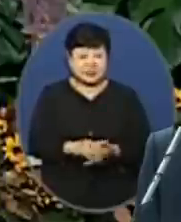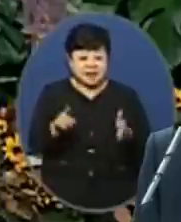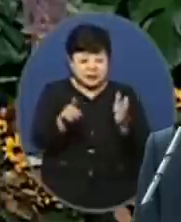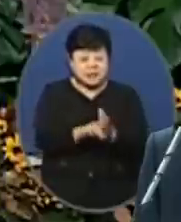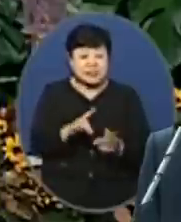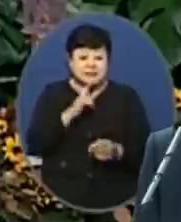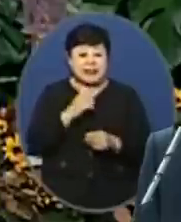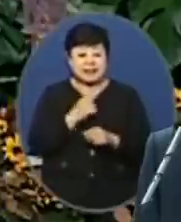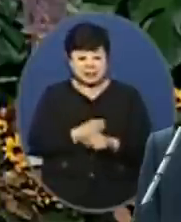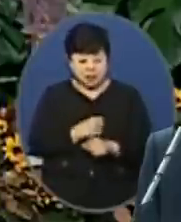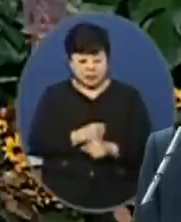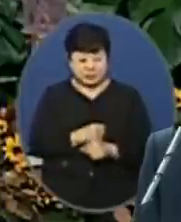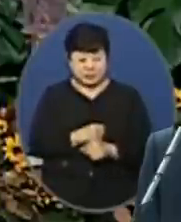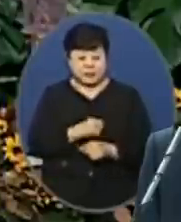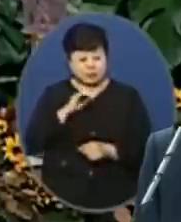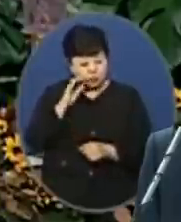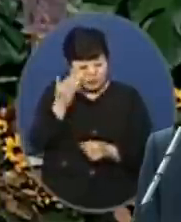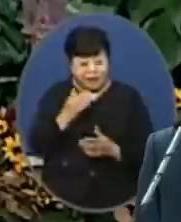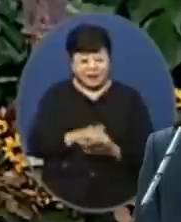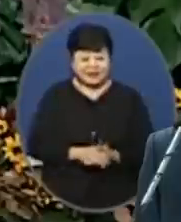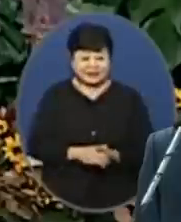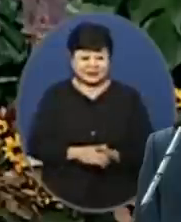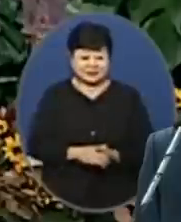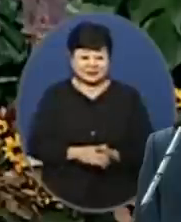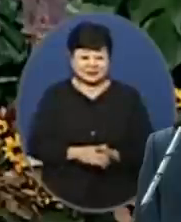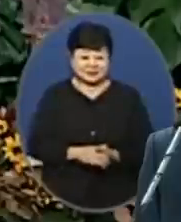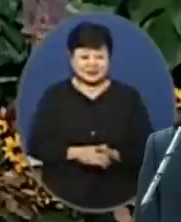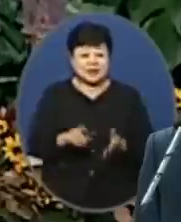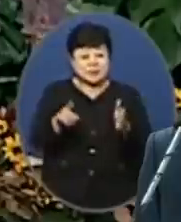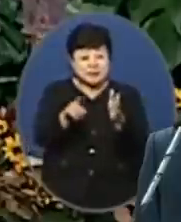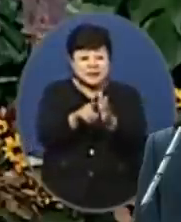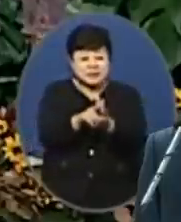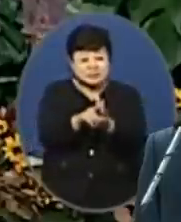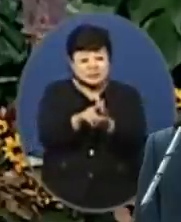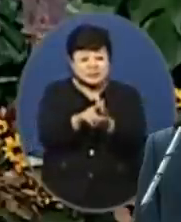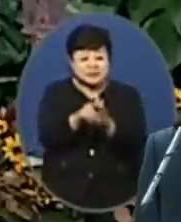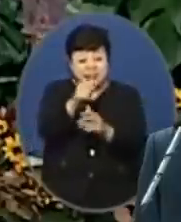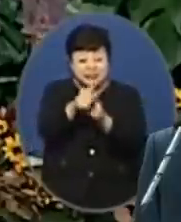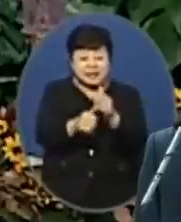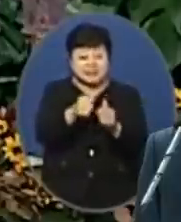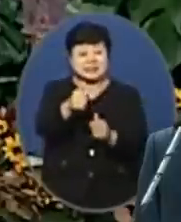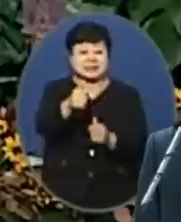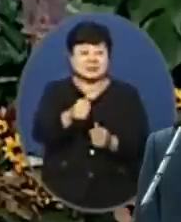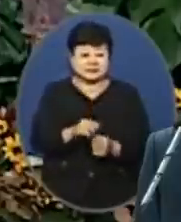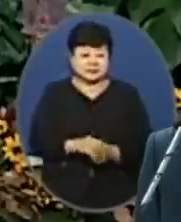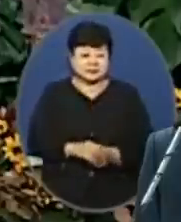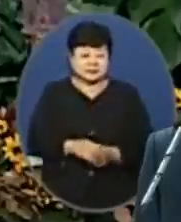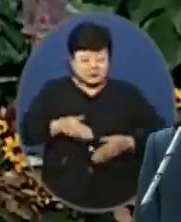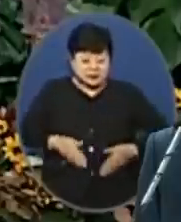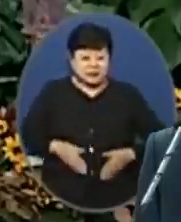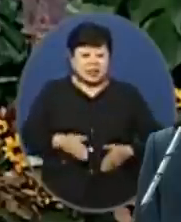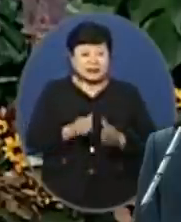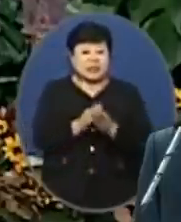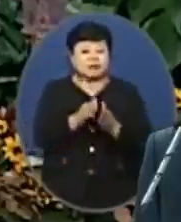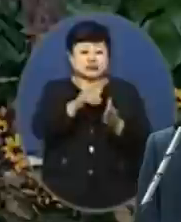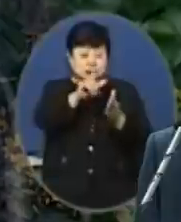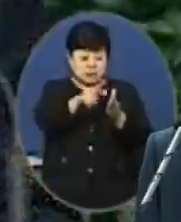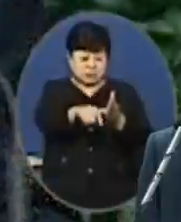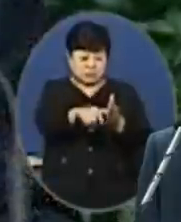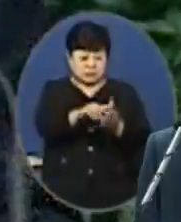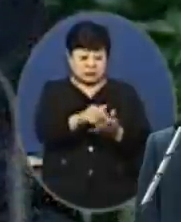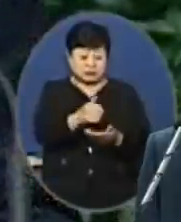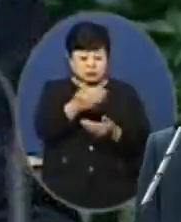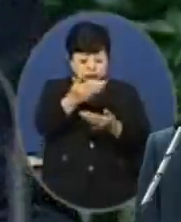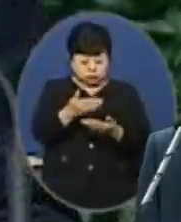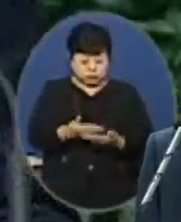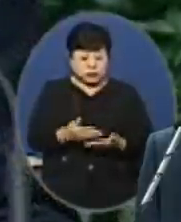믿기만 하면 된다. 그 믿음이라는 것이 하나님이 다 우리가 태어날 때부터